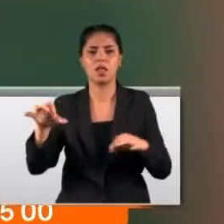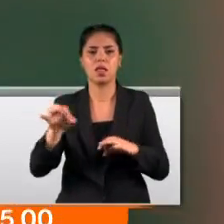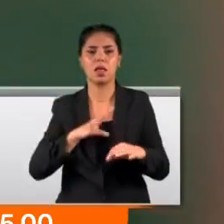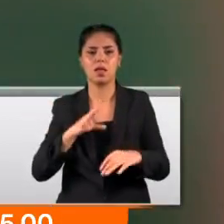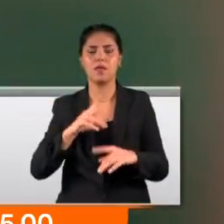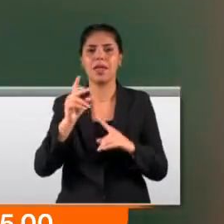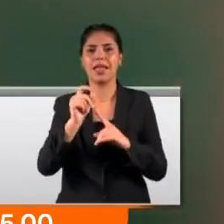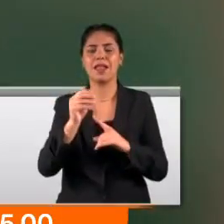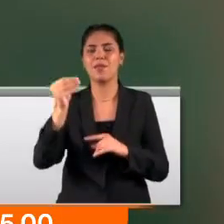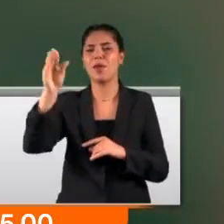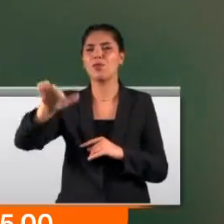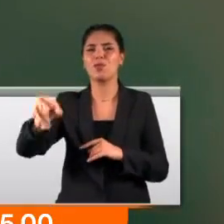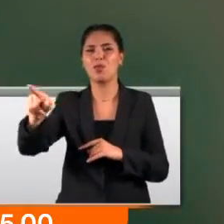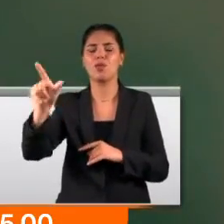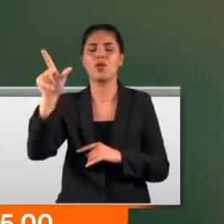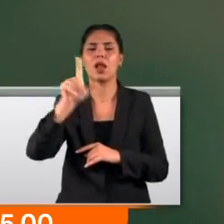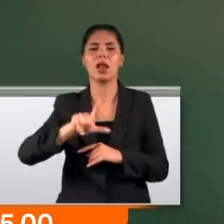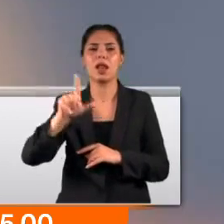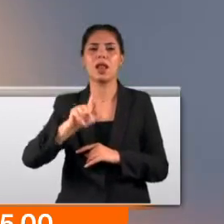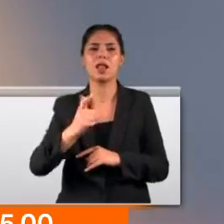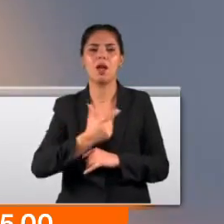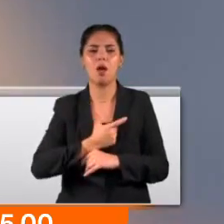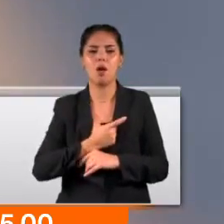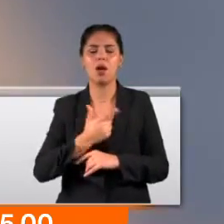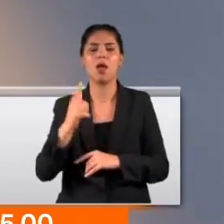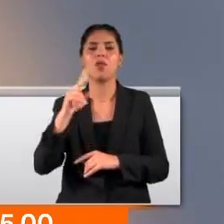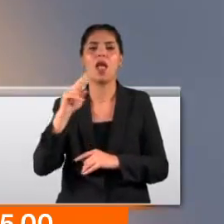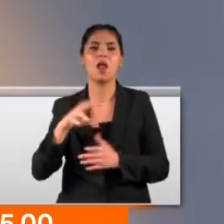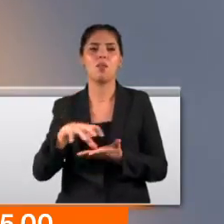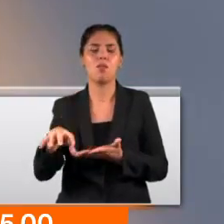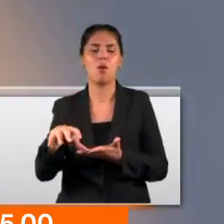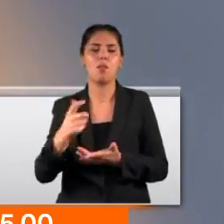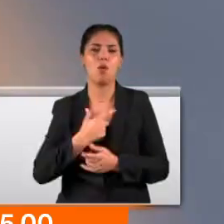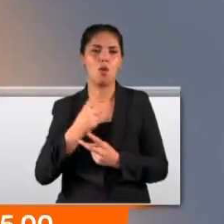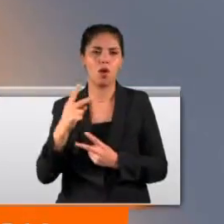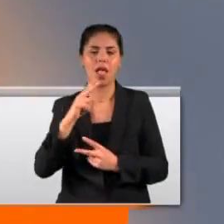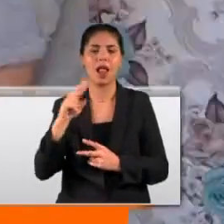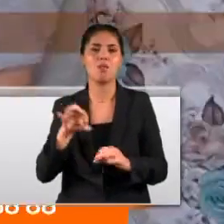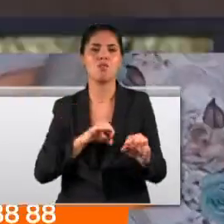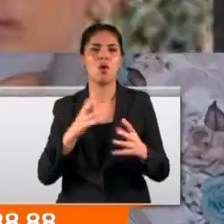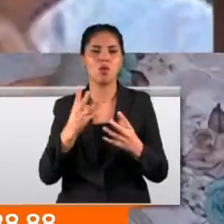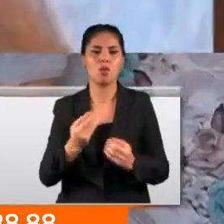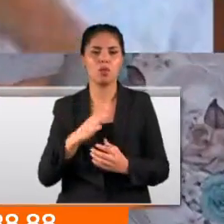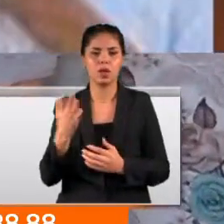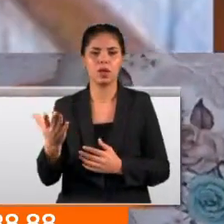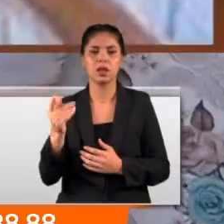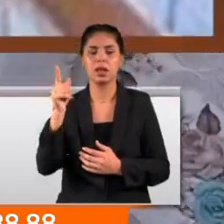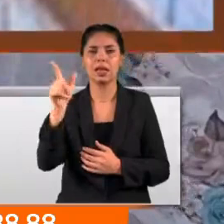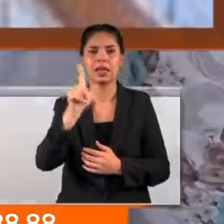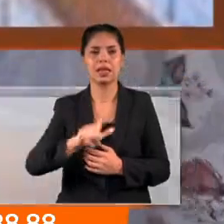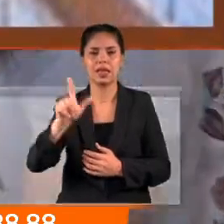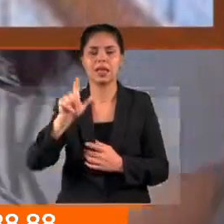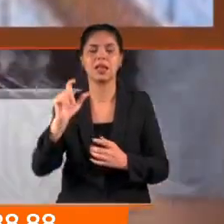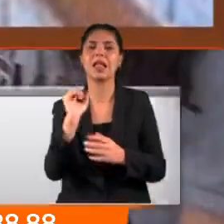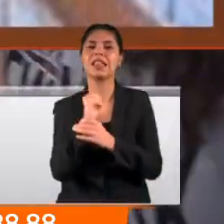İsmet Kulaklı Endüstri Meslek Lisesi elektrik bölümünde okuyordu. Hayali elektrik mühendisi olmaktı. İsmet Kulaklı lisede